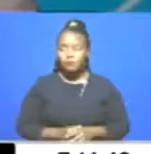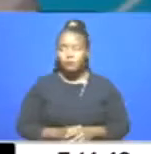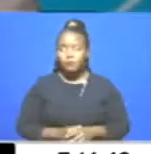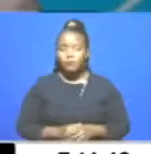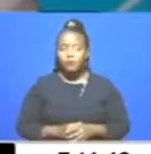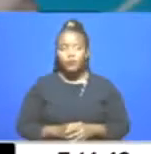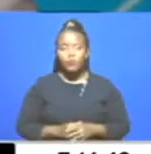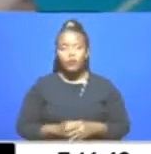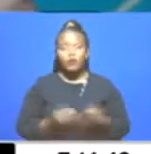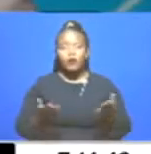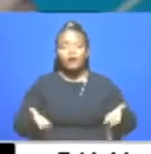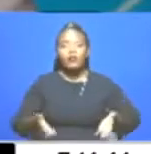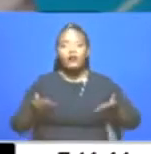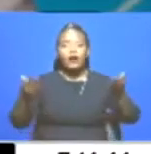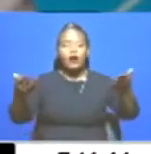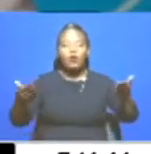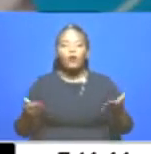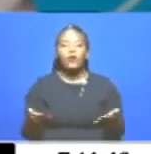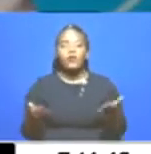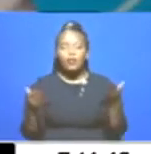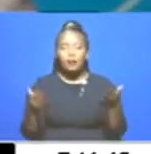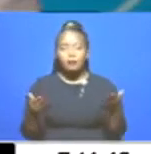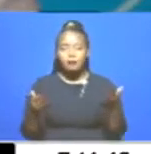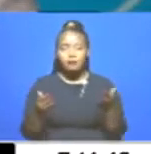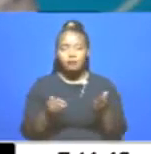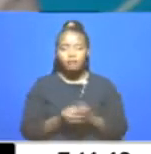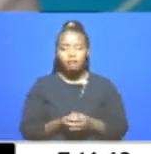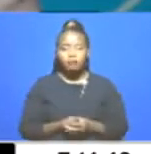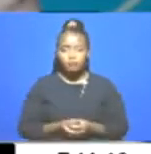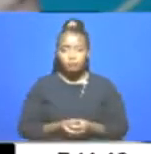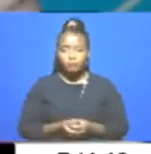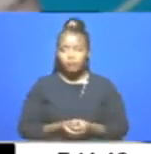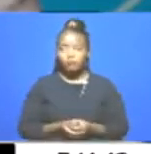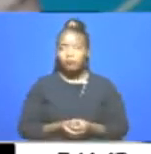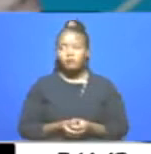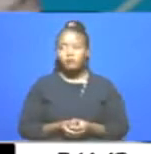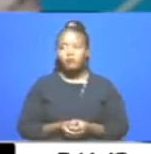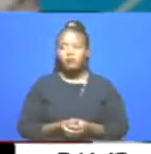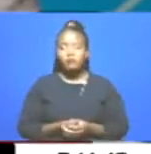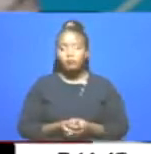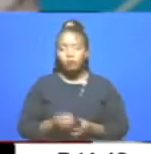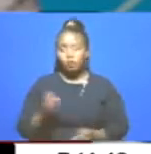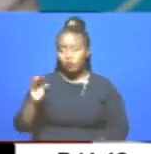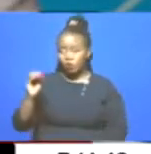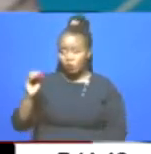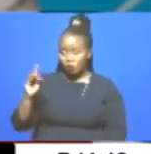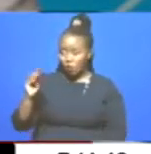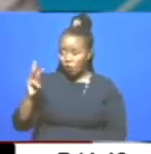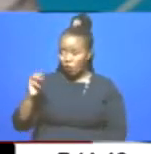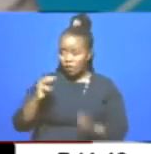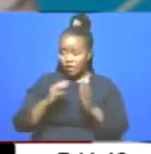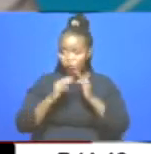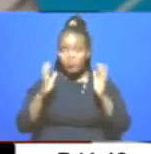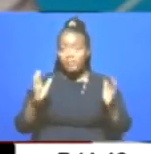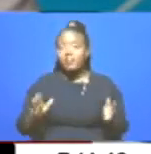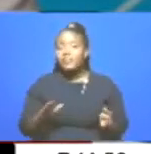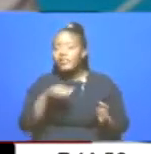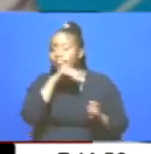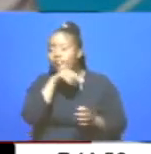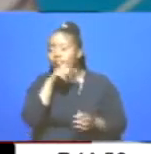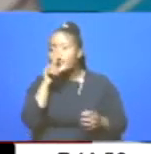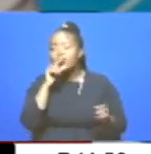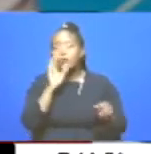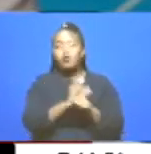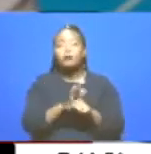Na karibu tena mtazamaji, sasa tuangazie siasa ambapo kiongozi wa chama cha ODM Raila Odinga amewahakikishia wakazi wa kaunti ya